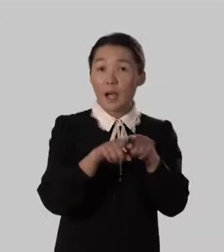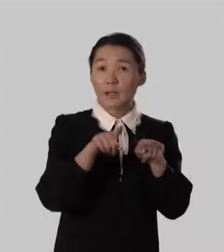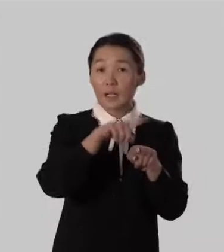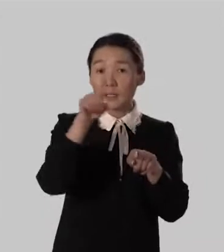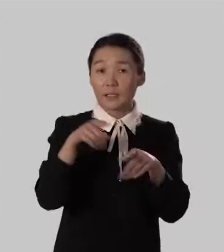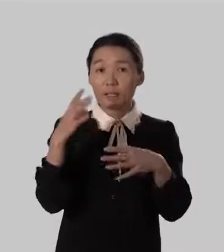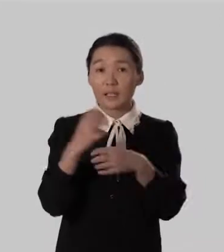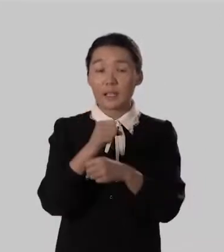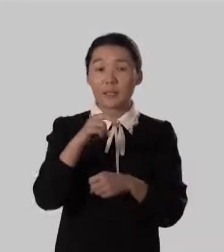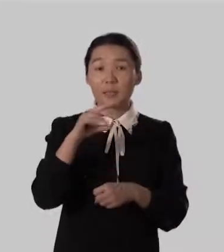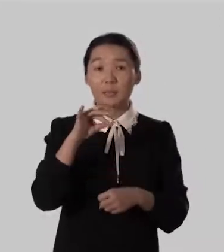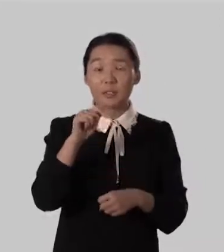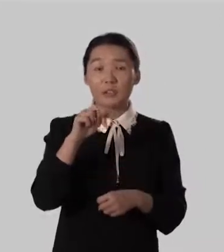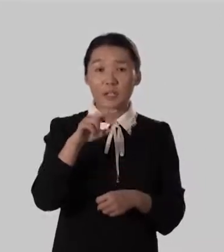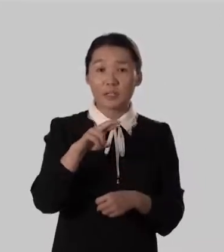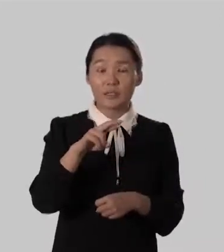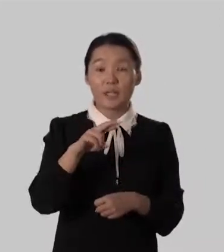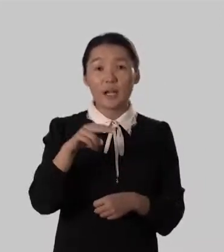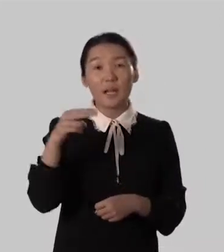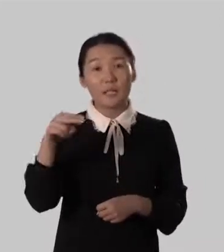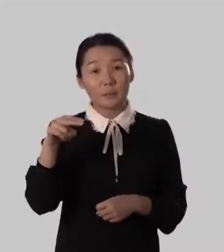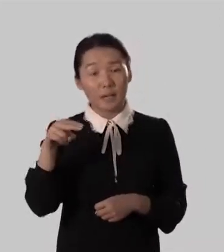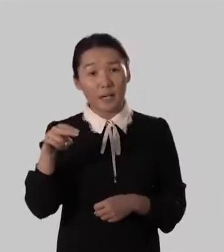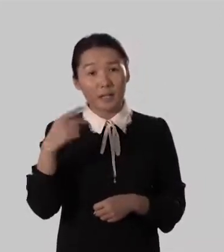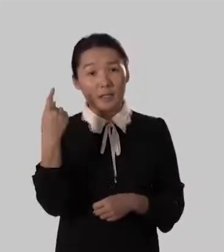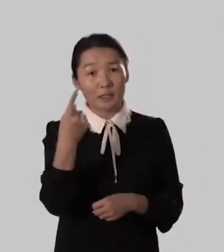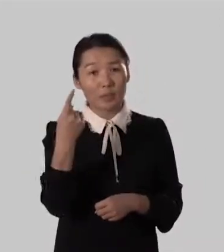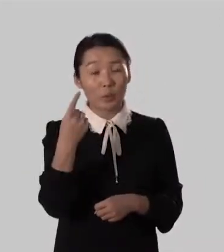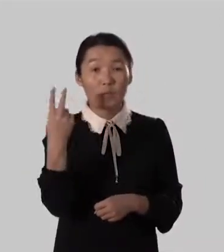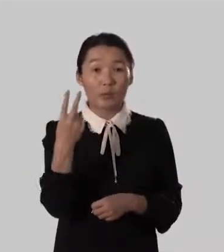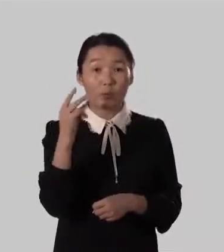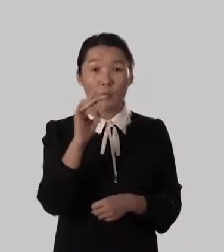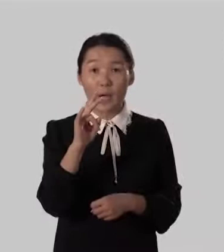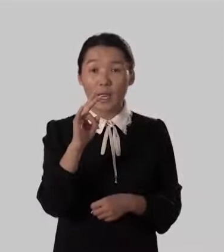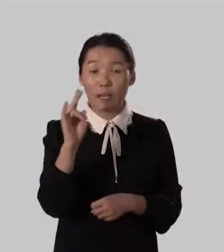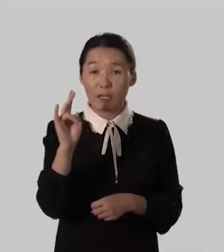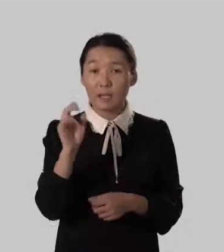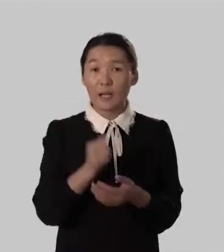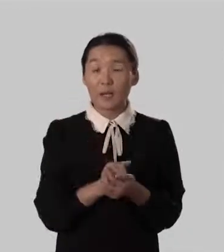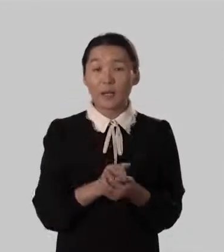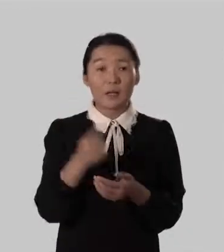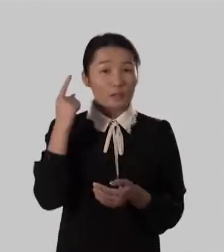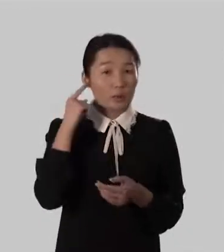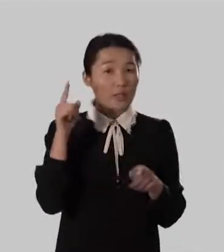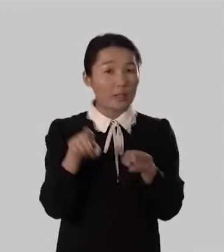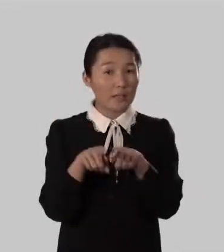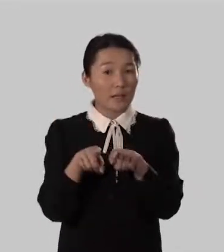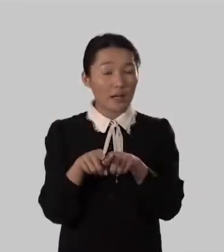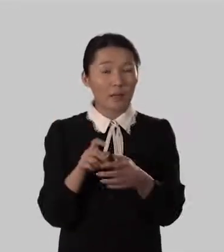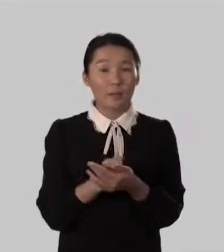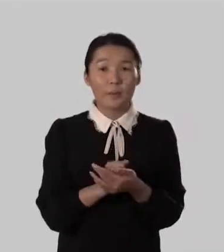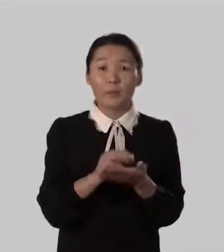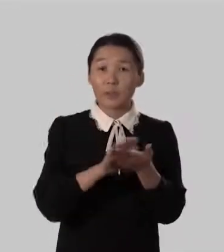однокоренные крат части и отглагольное прилагательное с одной и двумя н звучат одинаково